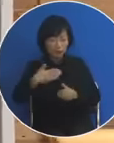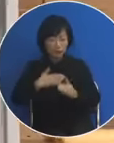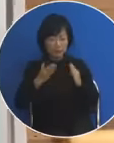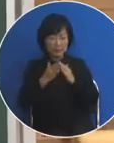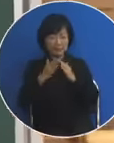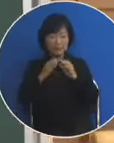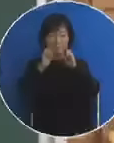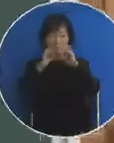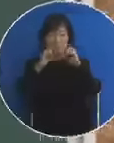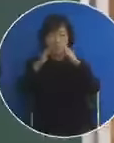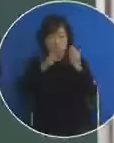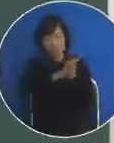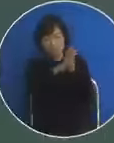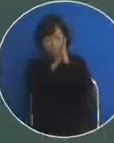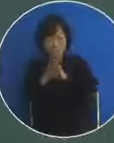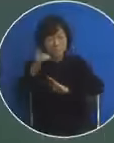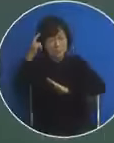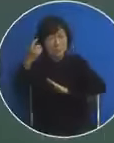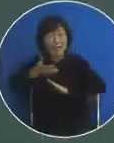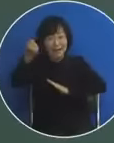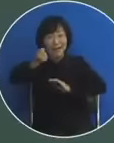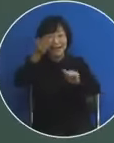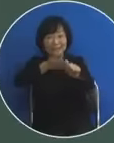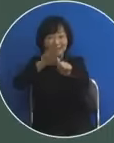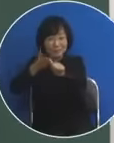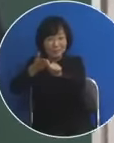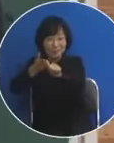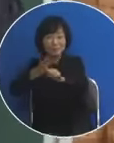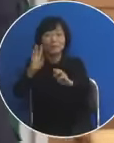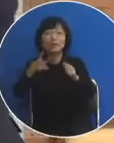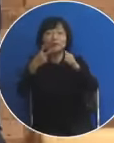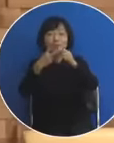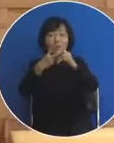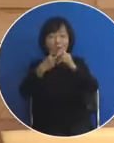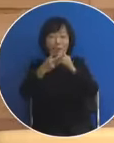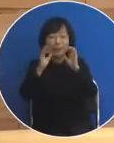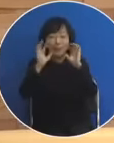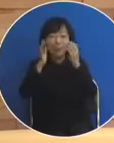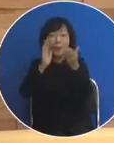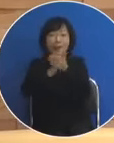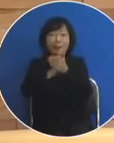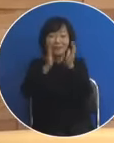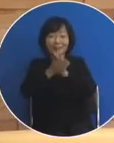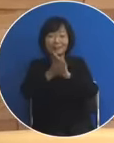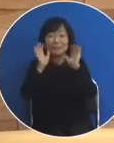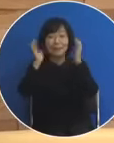자, 그리고 우리 유아유치입니다. And then for our nursery and kindergarten children.